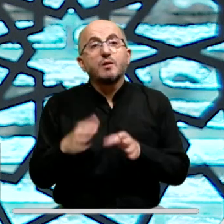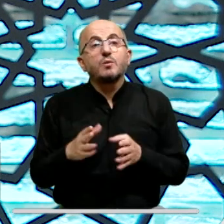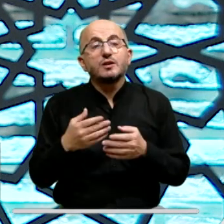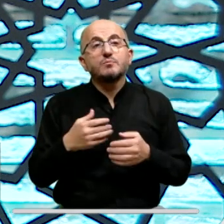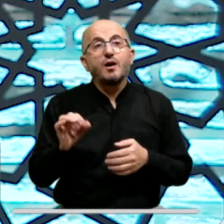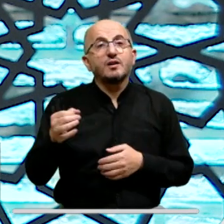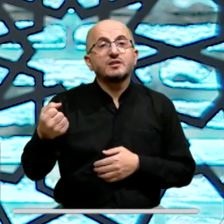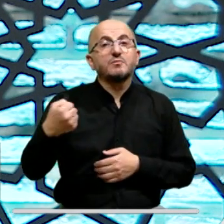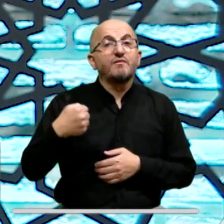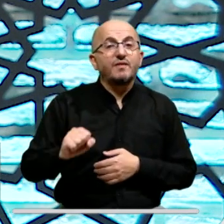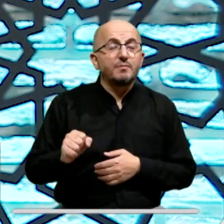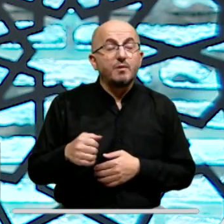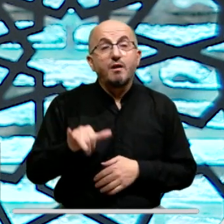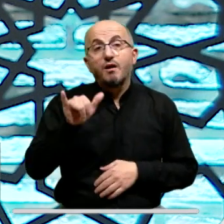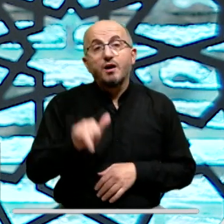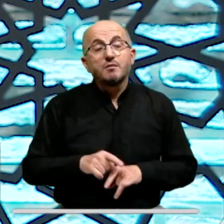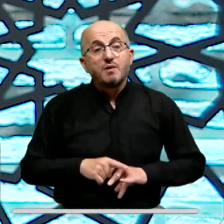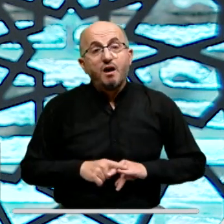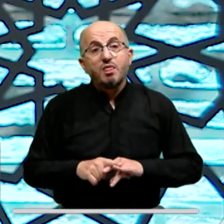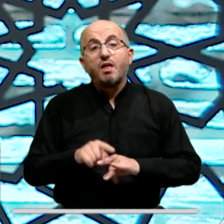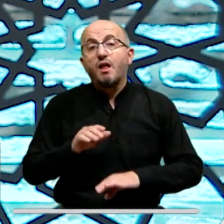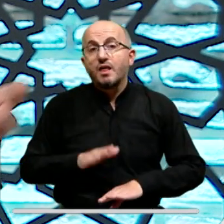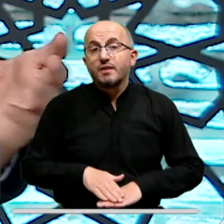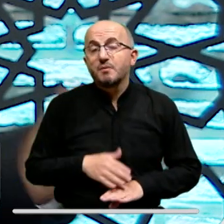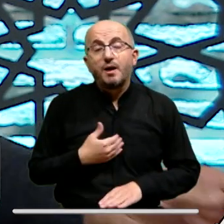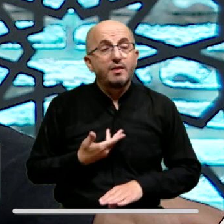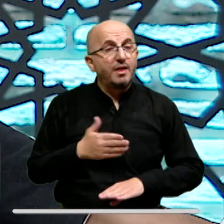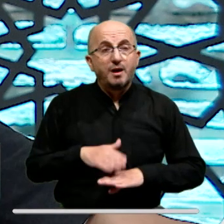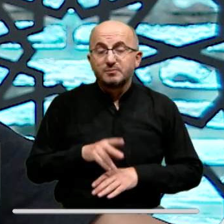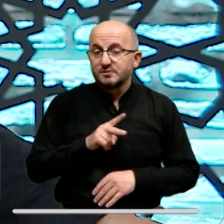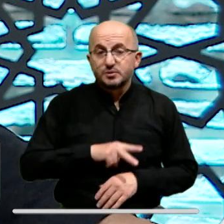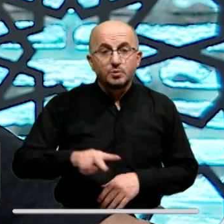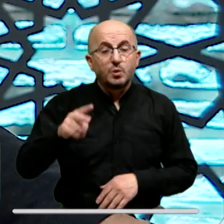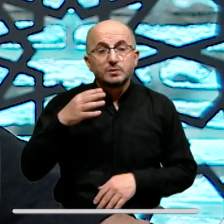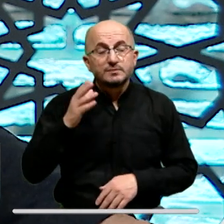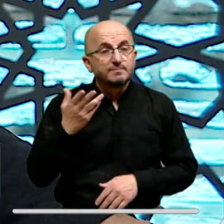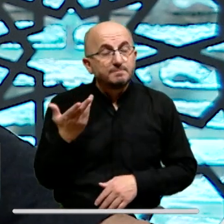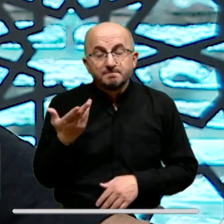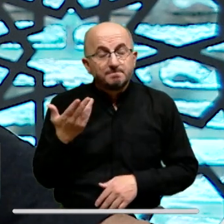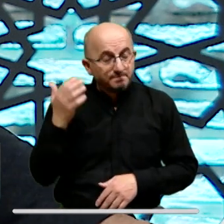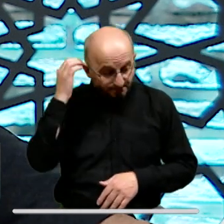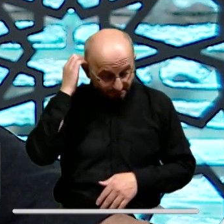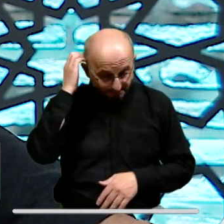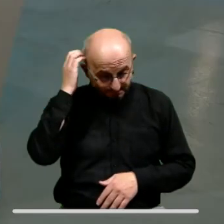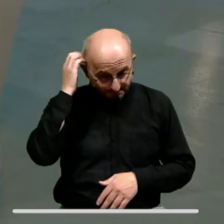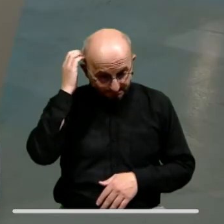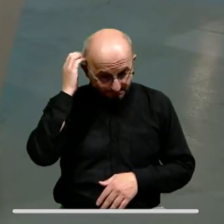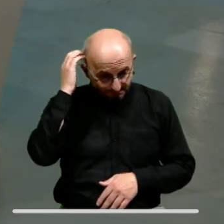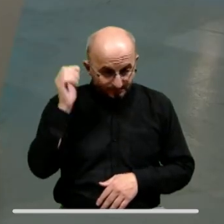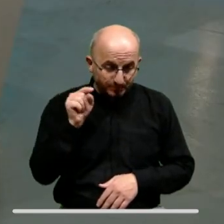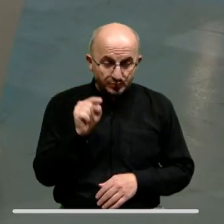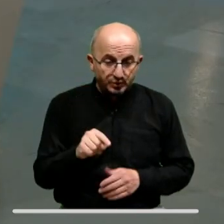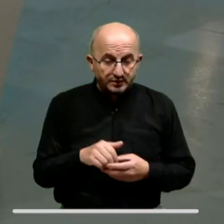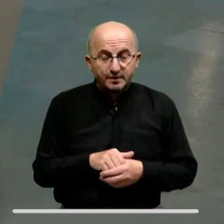vermiyor. Hakkımı helal edeyim mi yoksa nasıl bir yol izlesin, ne tavsiye edersiniz? Ya, tabii ki